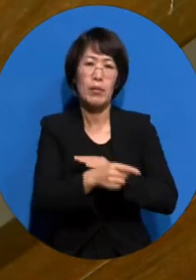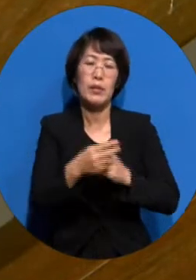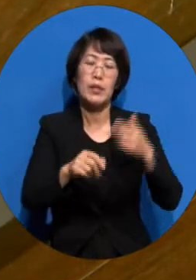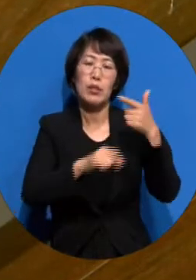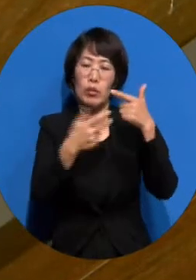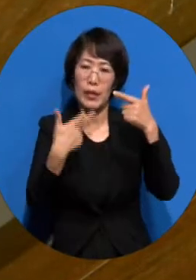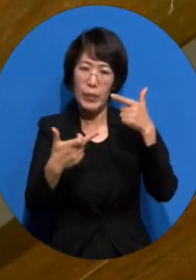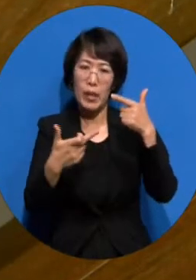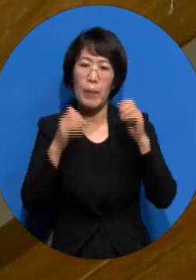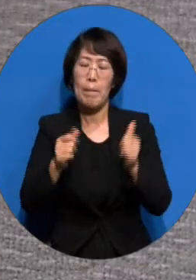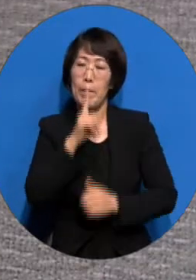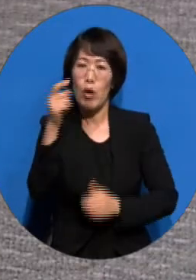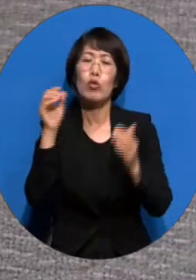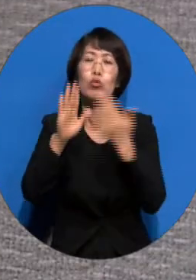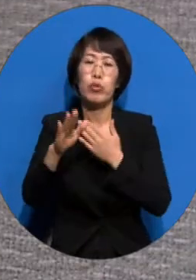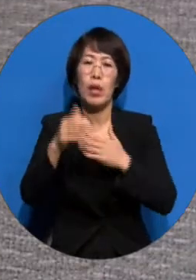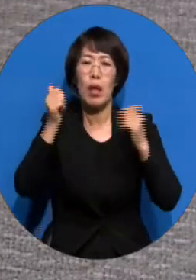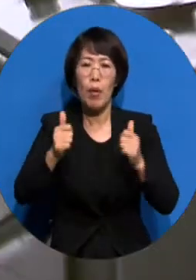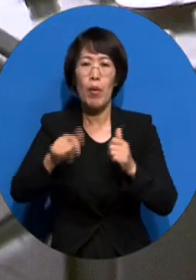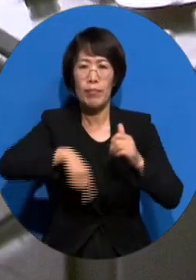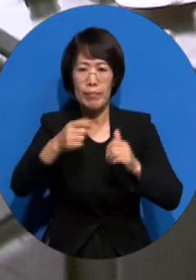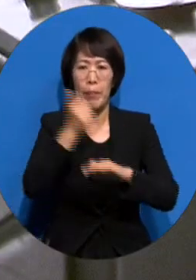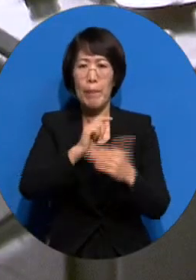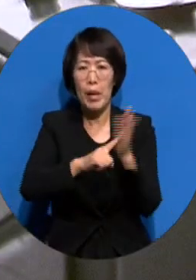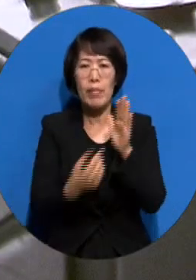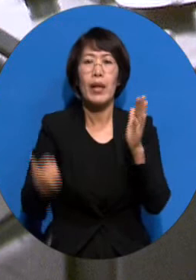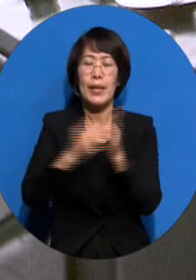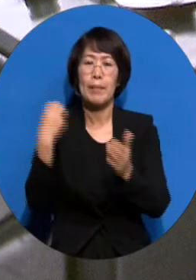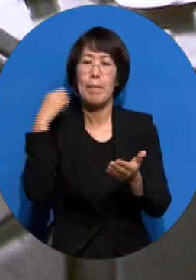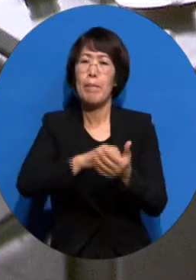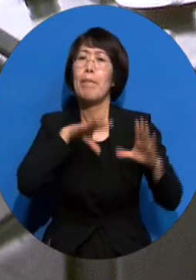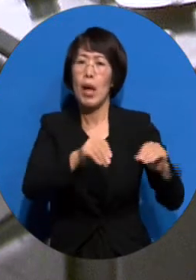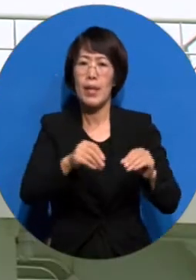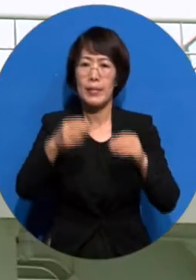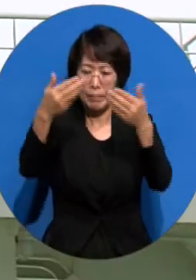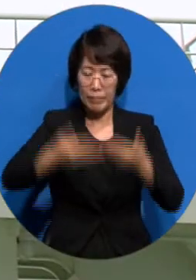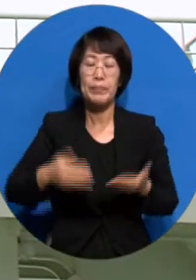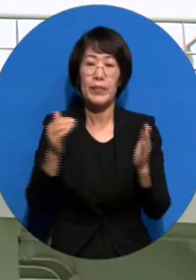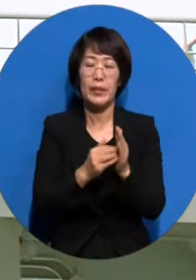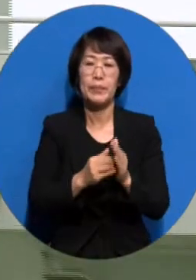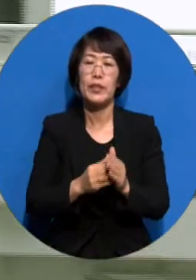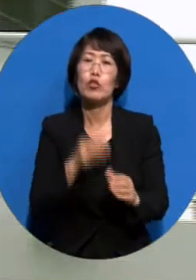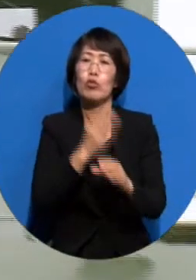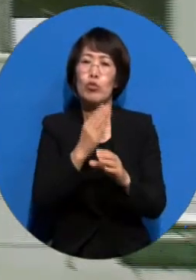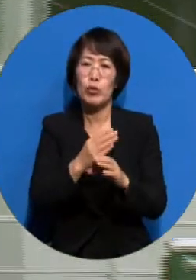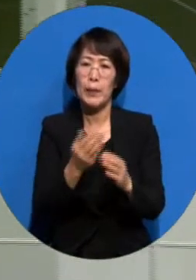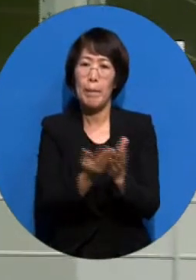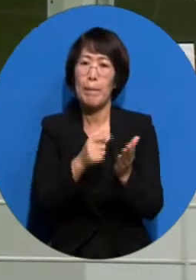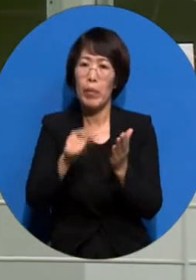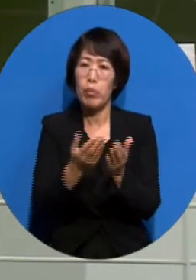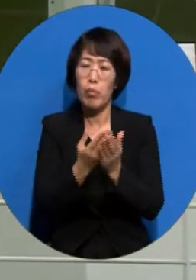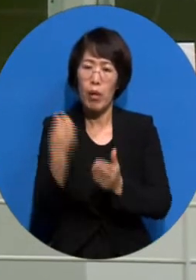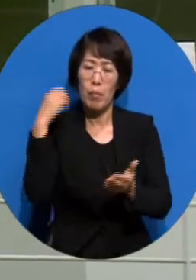법원으로부터 행정 소송 결과가 나올 때까지 반환을 중지하라 는 결정 으로 받았습니다 이런 가운데 급수 선 예산